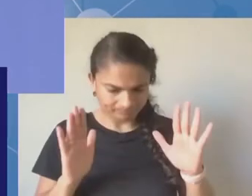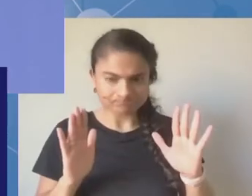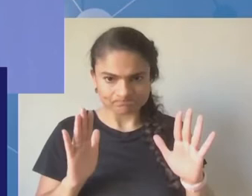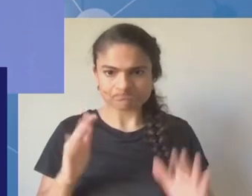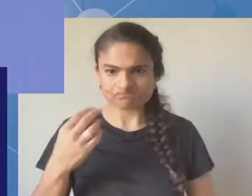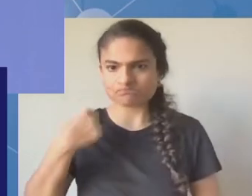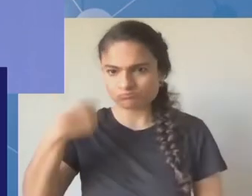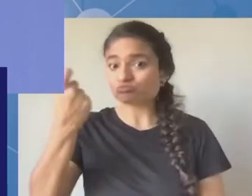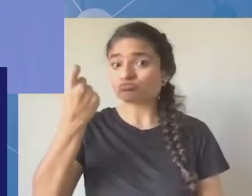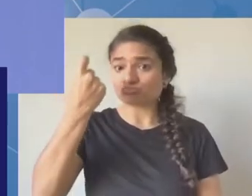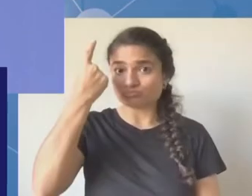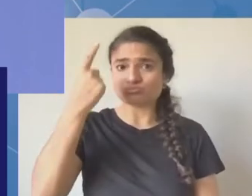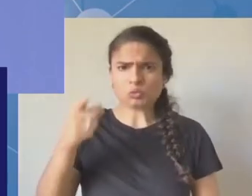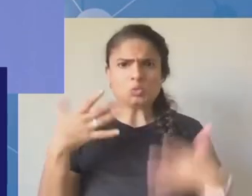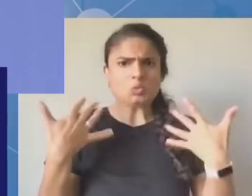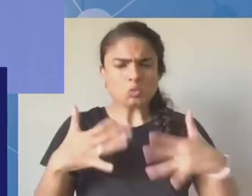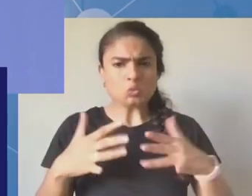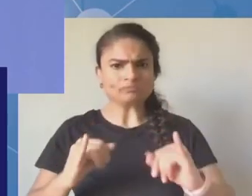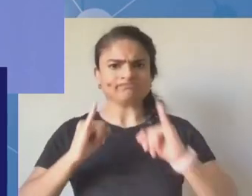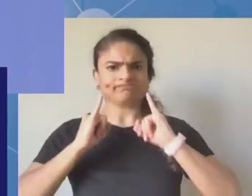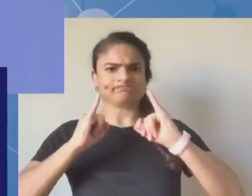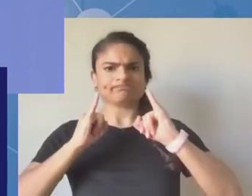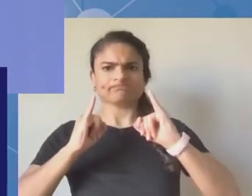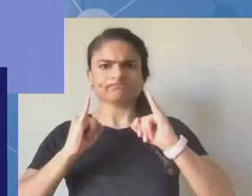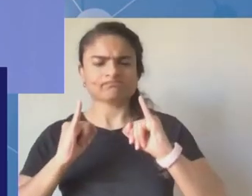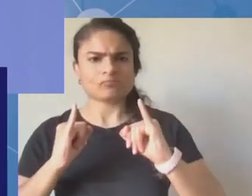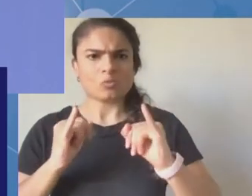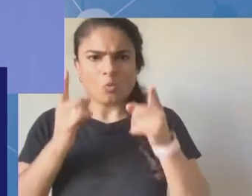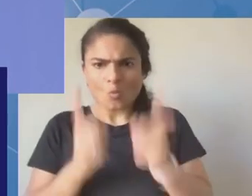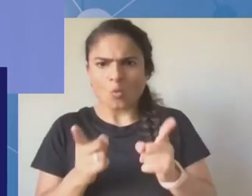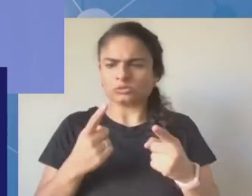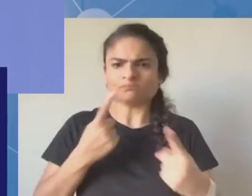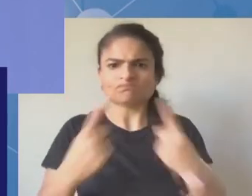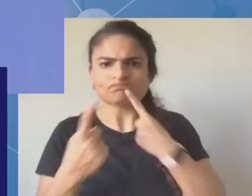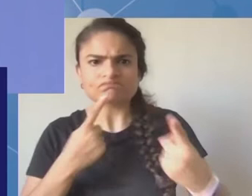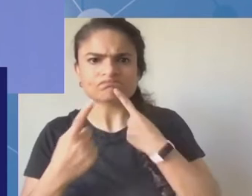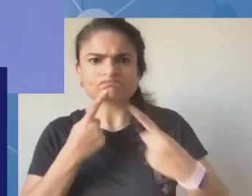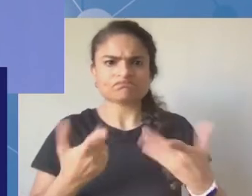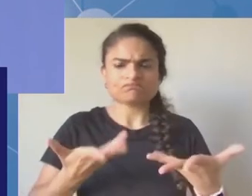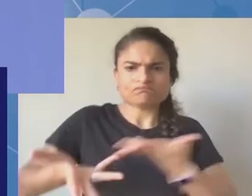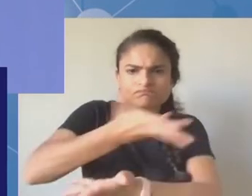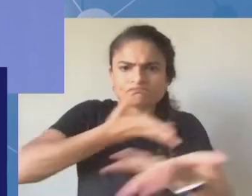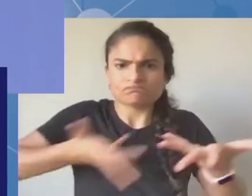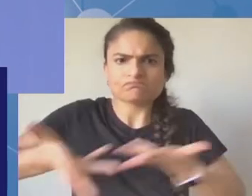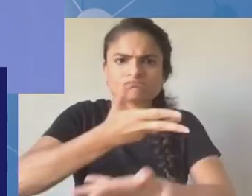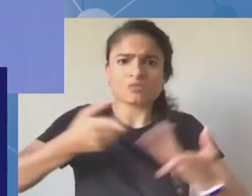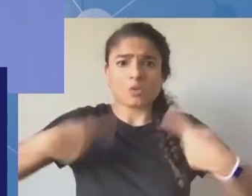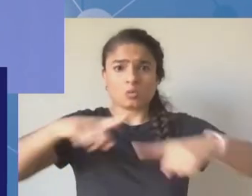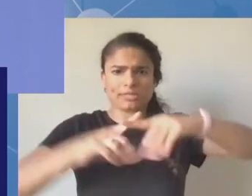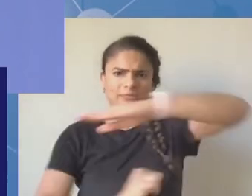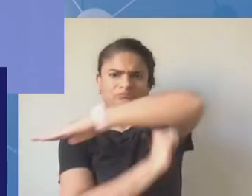يجب أن نتناقش حولها، ولكن فلننتظر أن هذا المنتدى هو منتدى